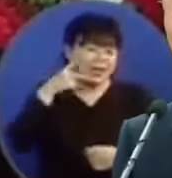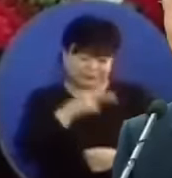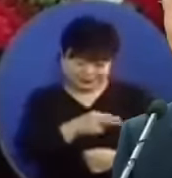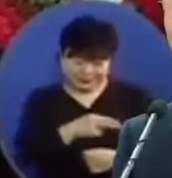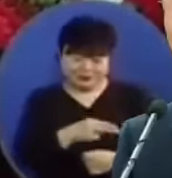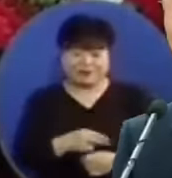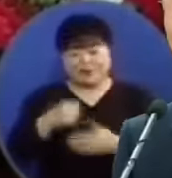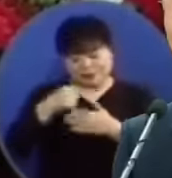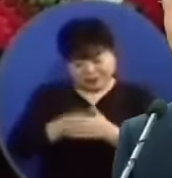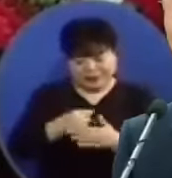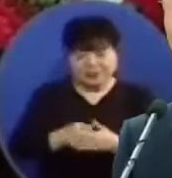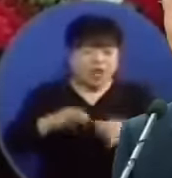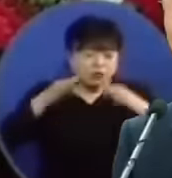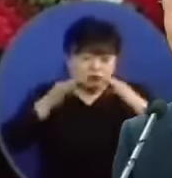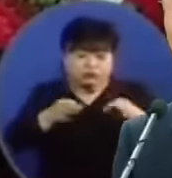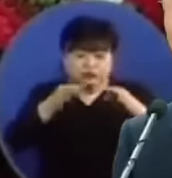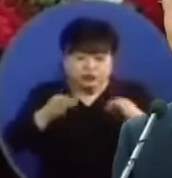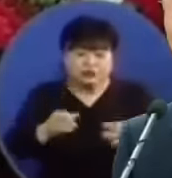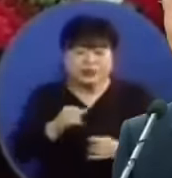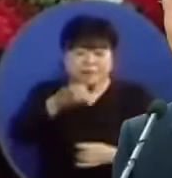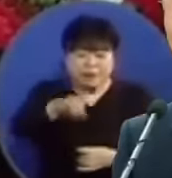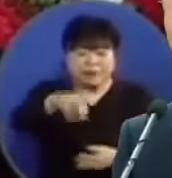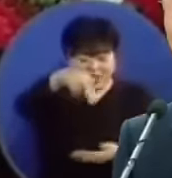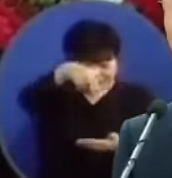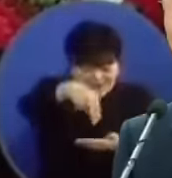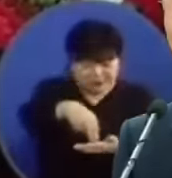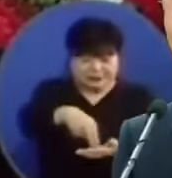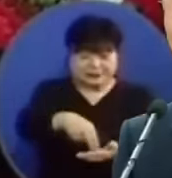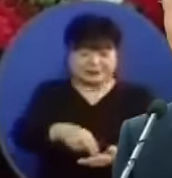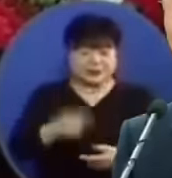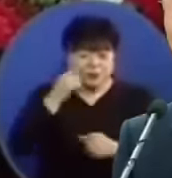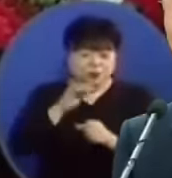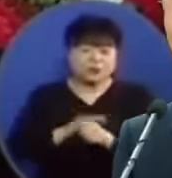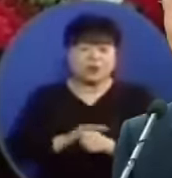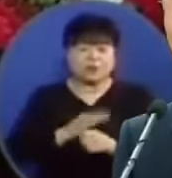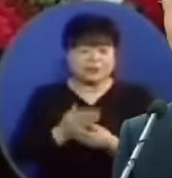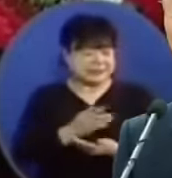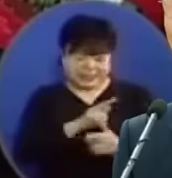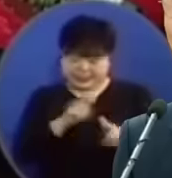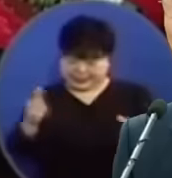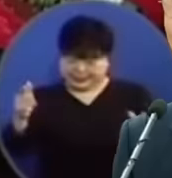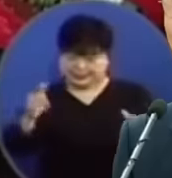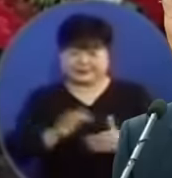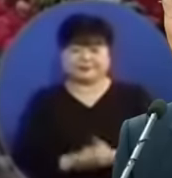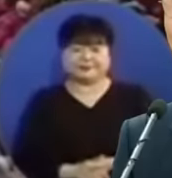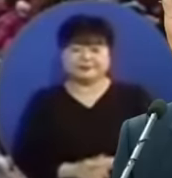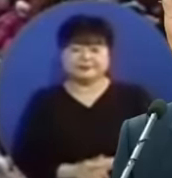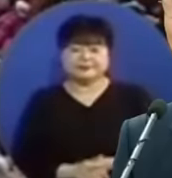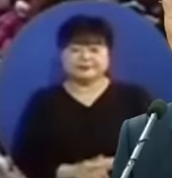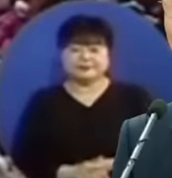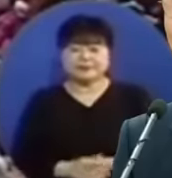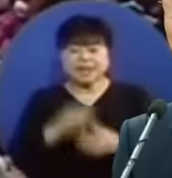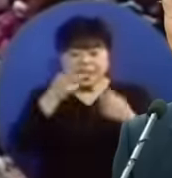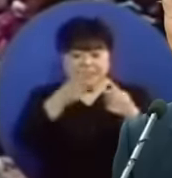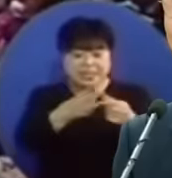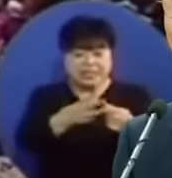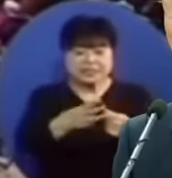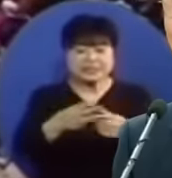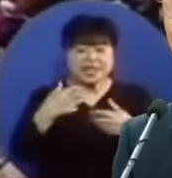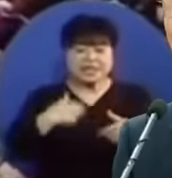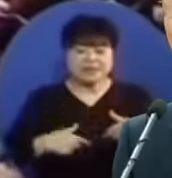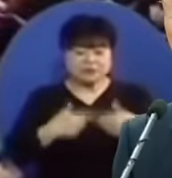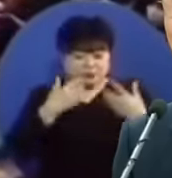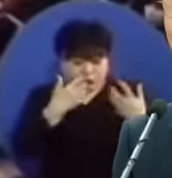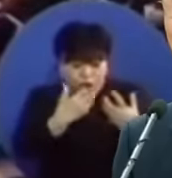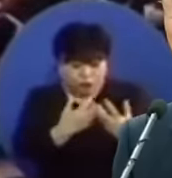금식하고 탄식하고 부르짖고 사람 앞에서는 동정을 받지 말아야 되는 것입니다. 셋째로, 기쁨이 충만한